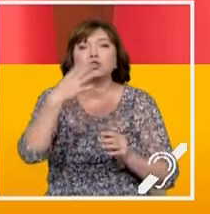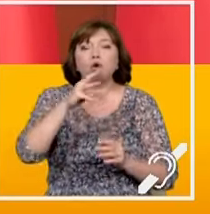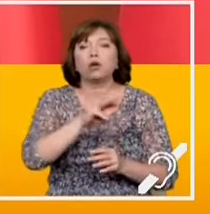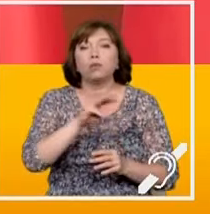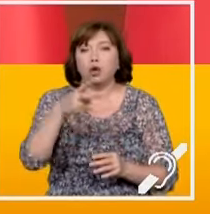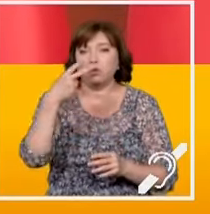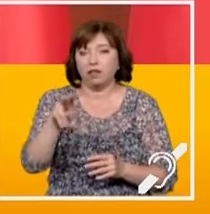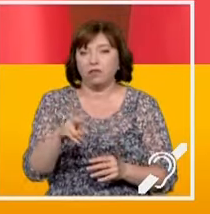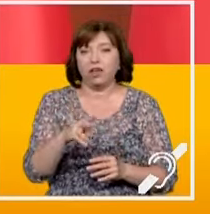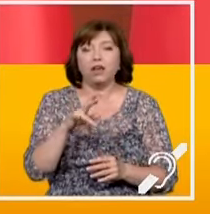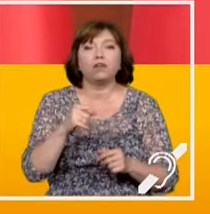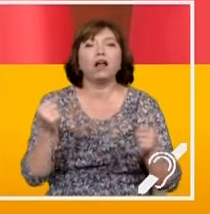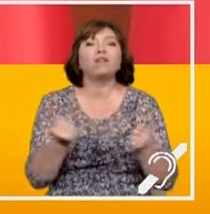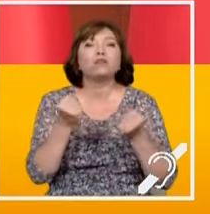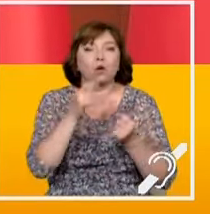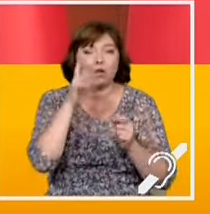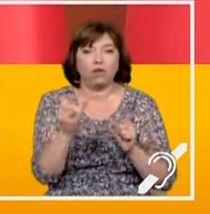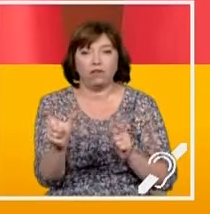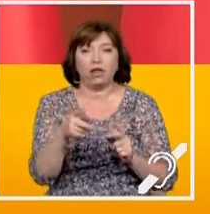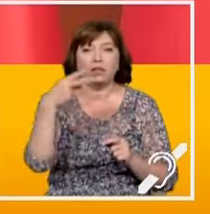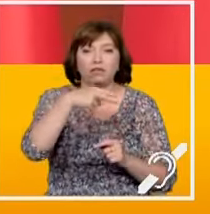milioane de euro în sezonul de încălzire